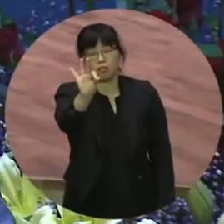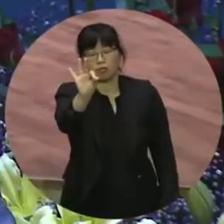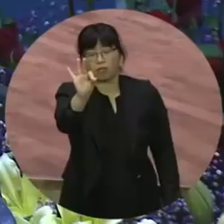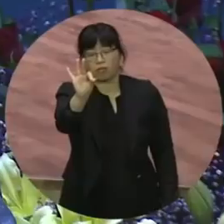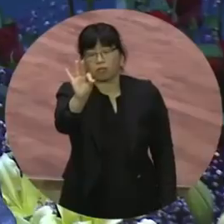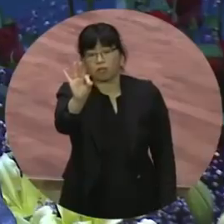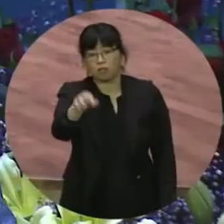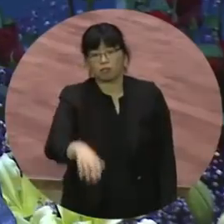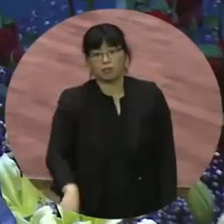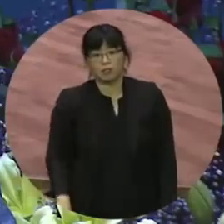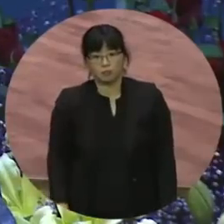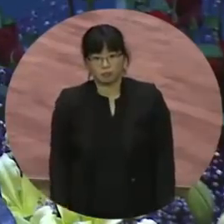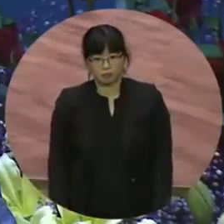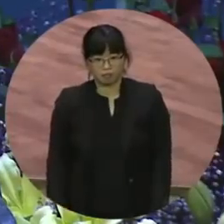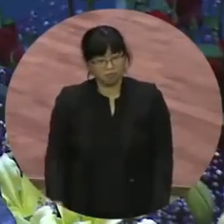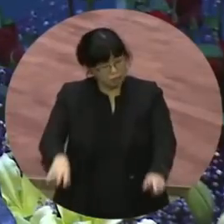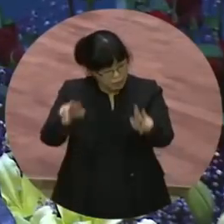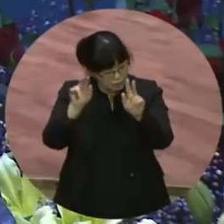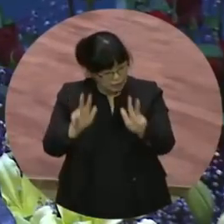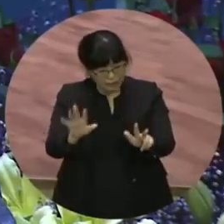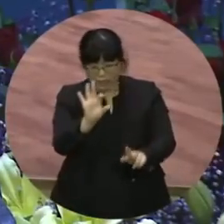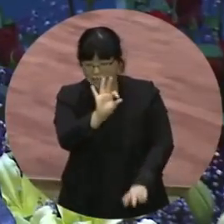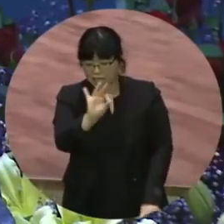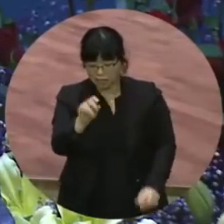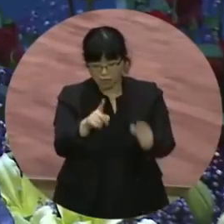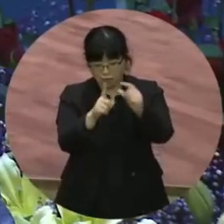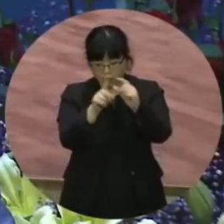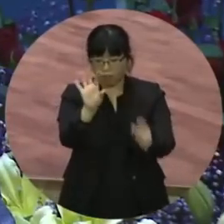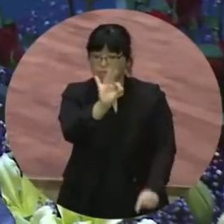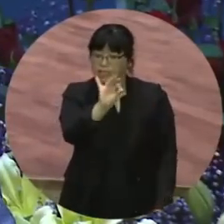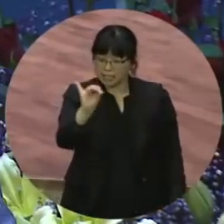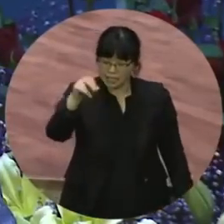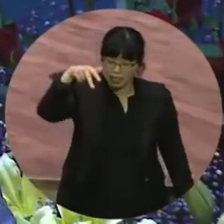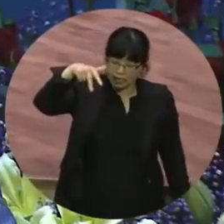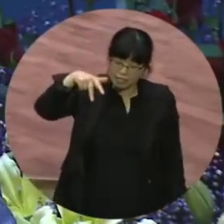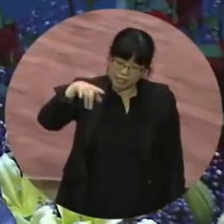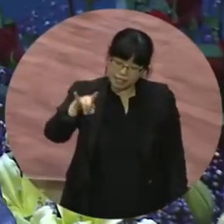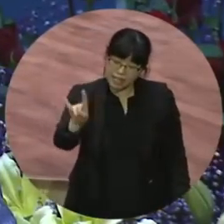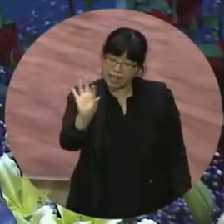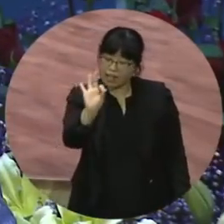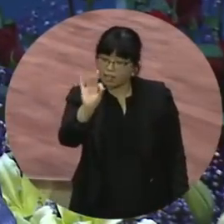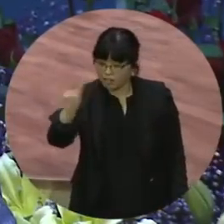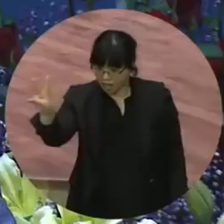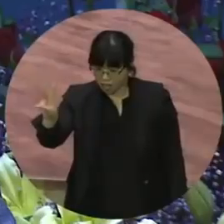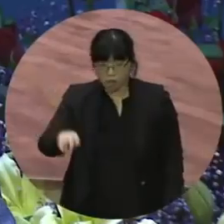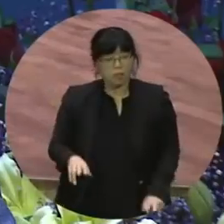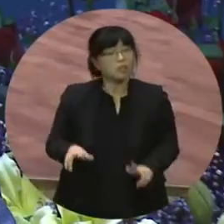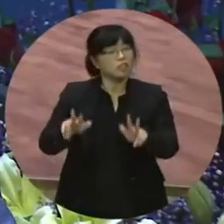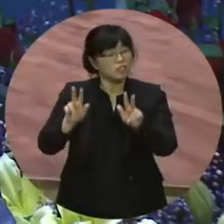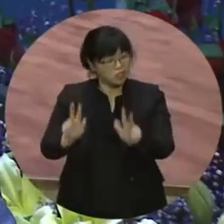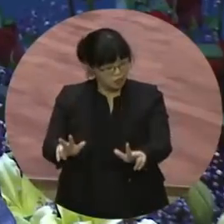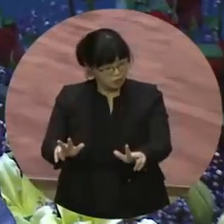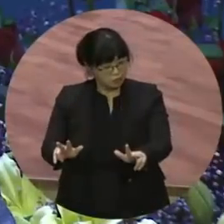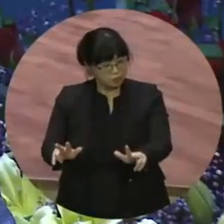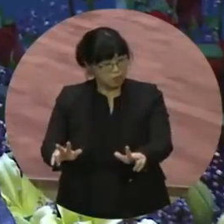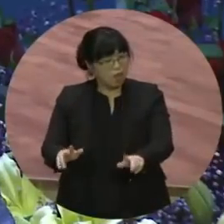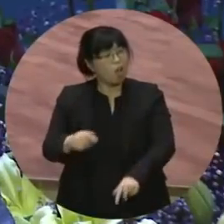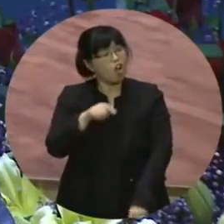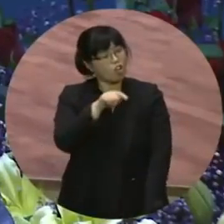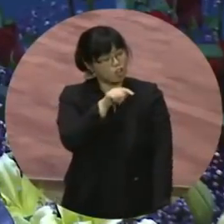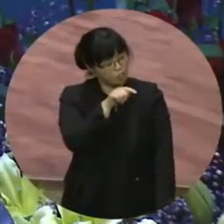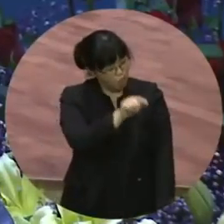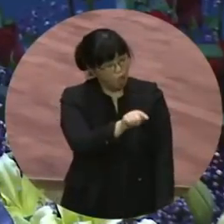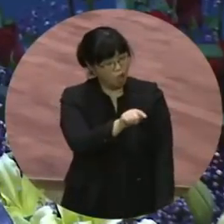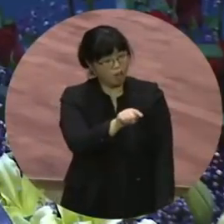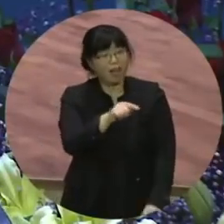정말 내가 이제야 그랬어. 내가 이제야 너가 하나님을 경영하는